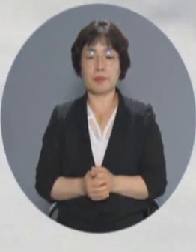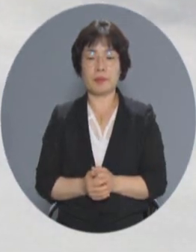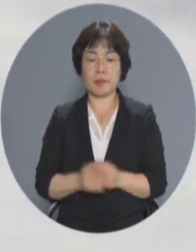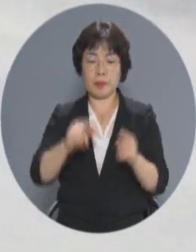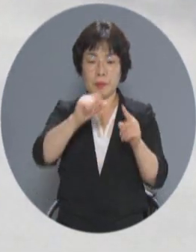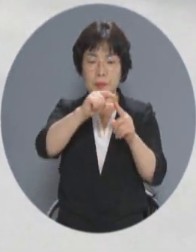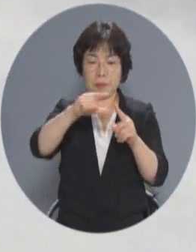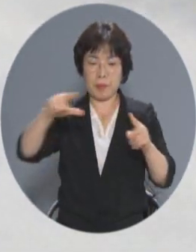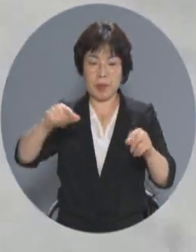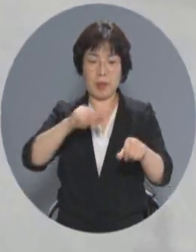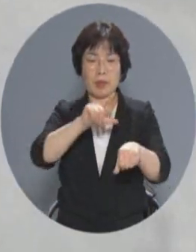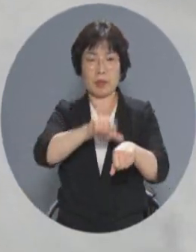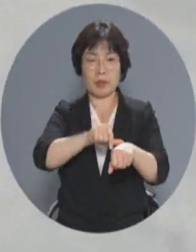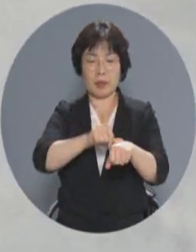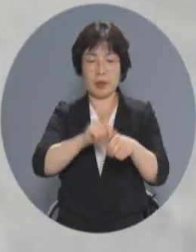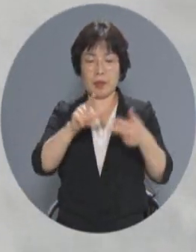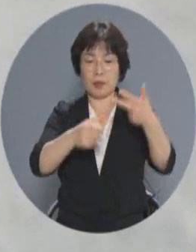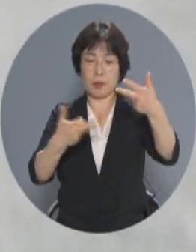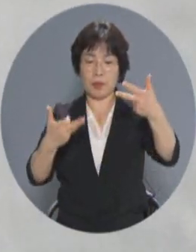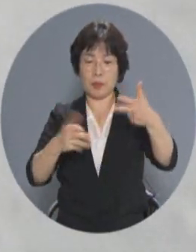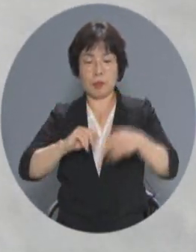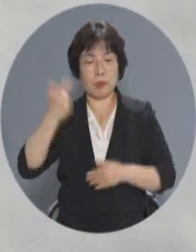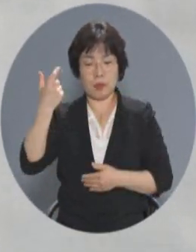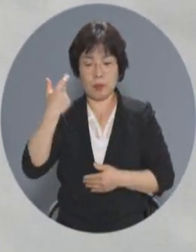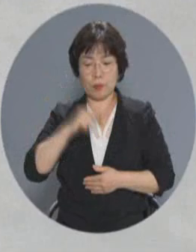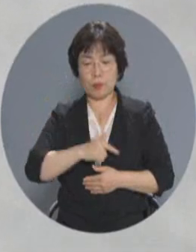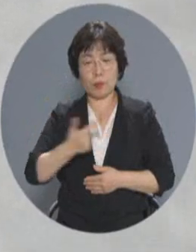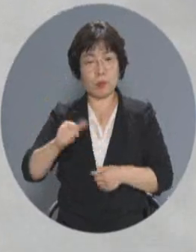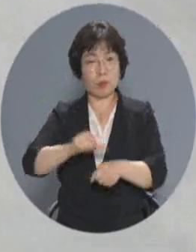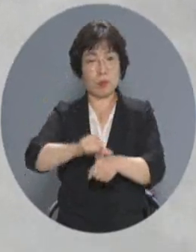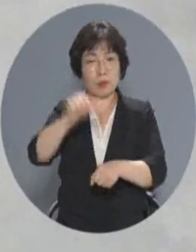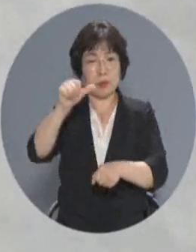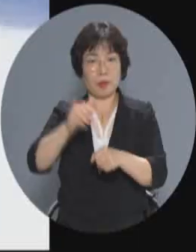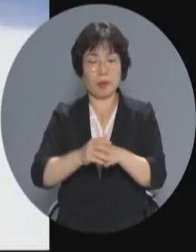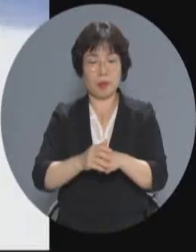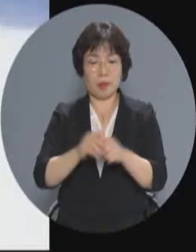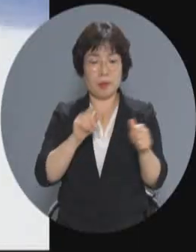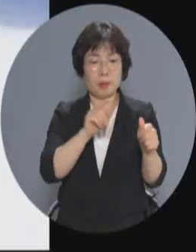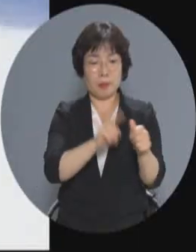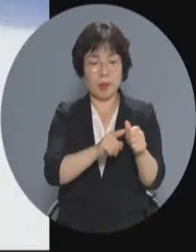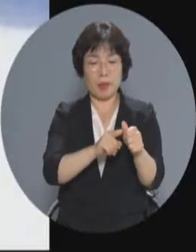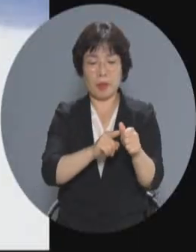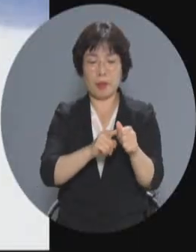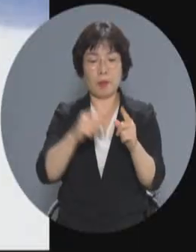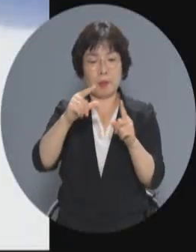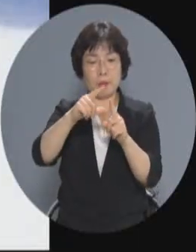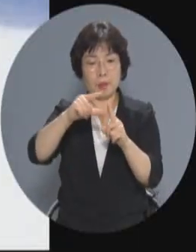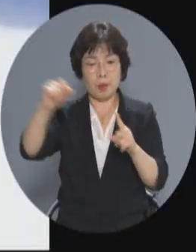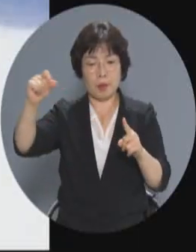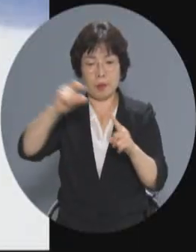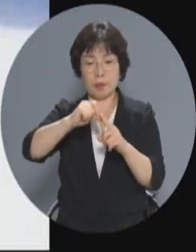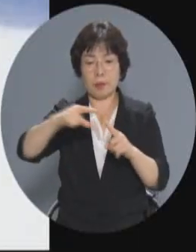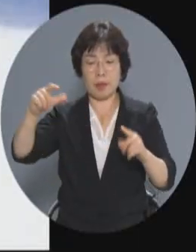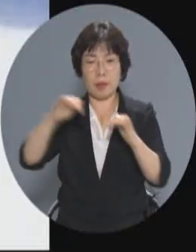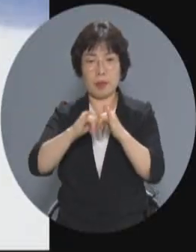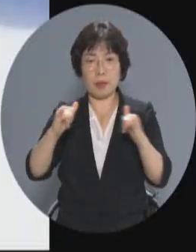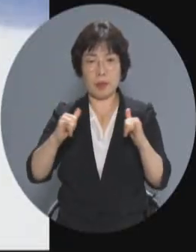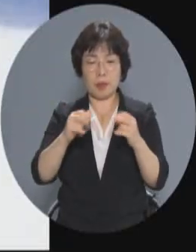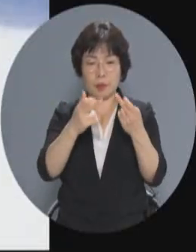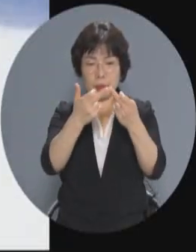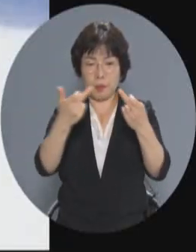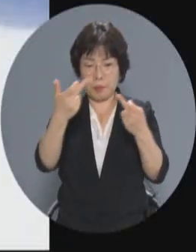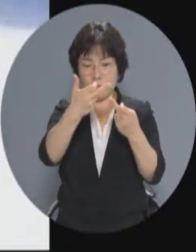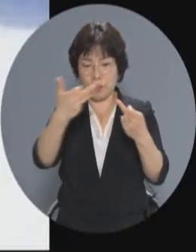파키스탄 시각으로 지난 18일 오후 5시쯤 김홍빈 대장은 현지인 포터와 함께 히말라야 브로드피크